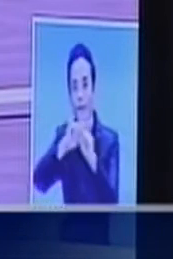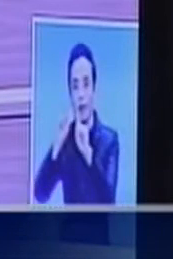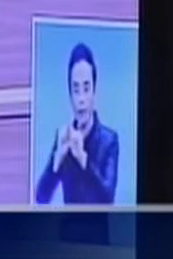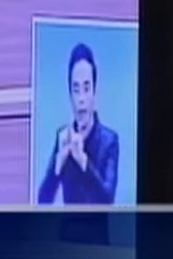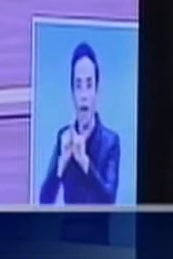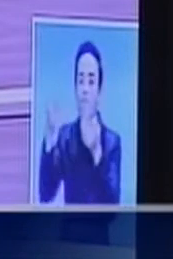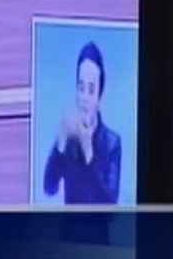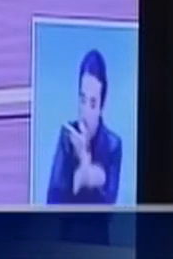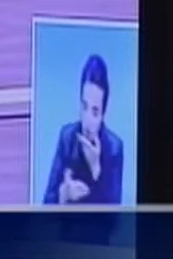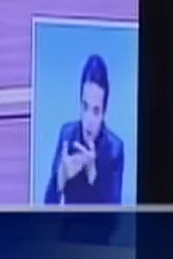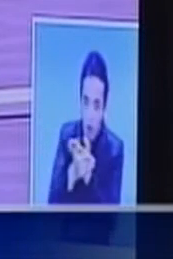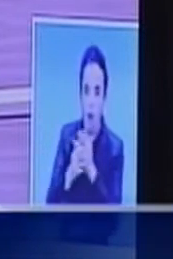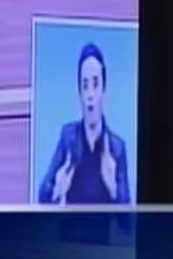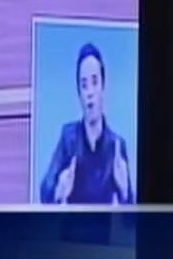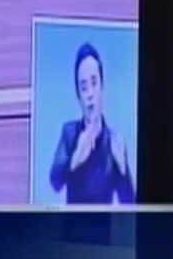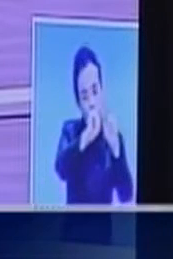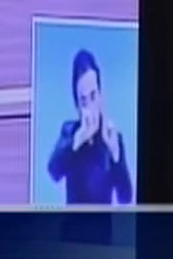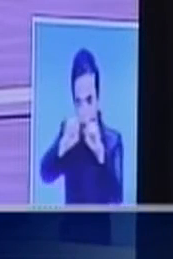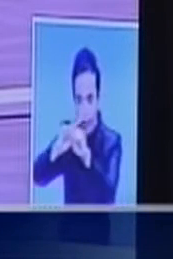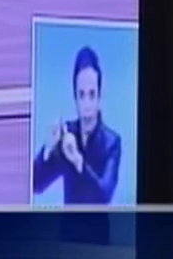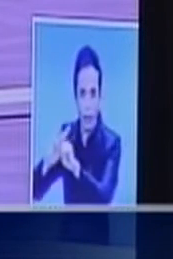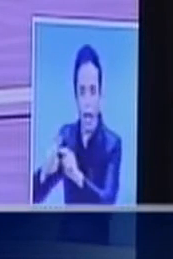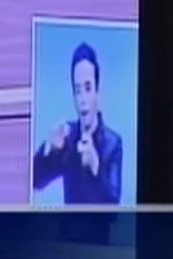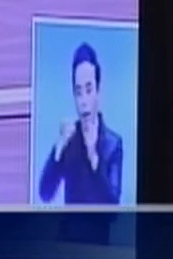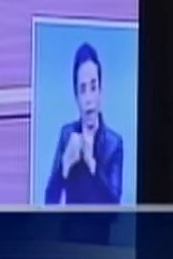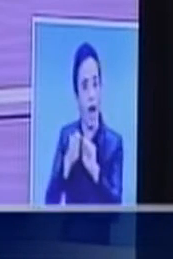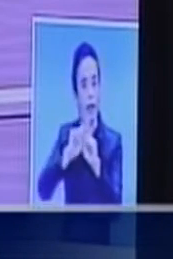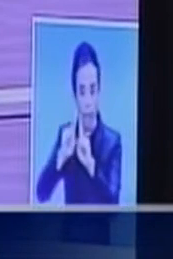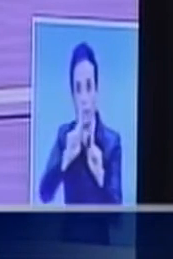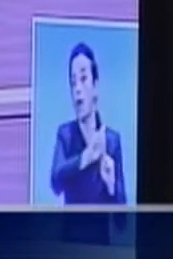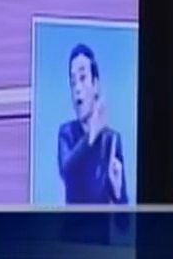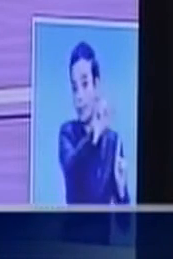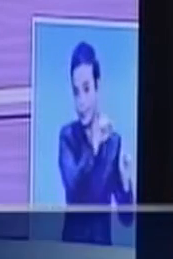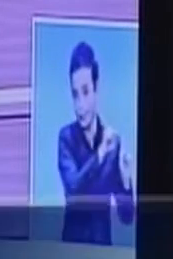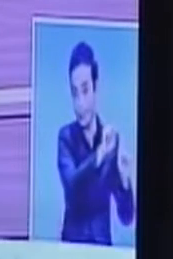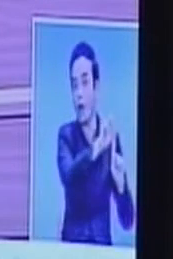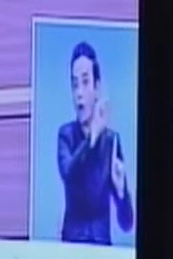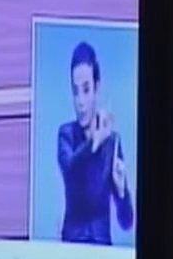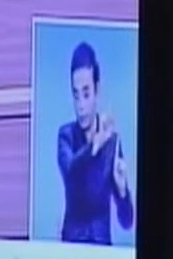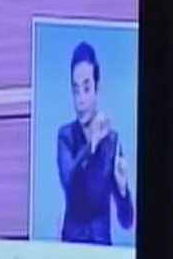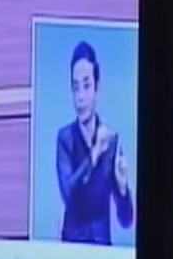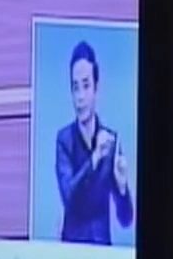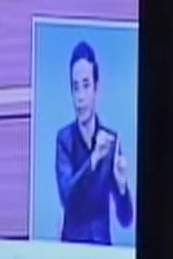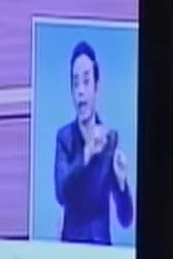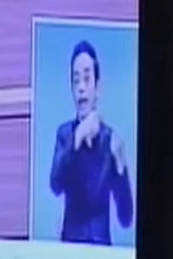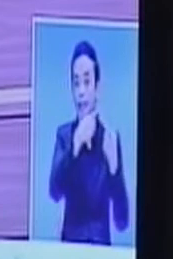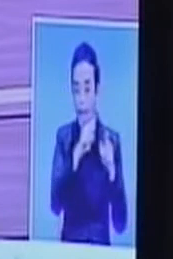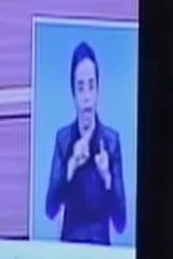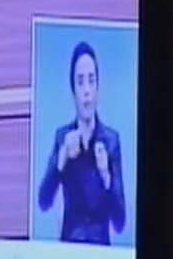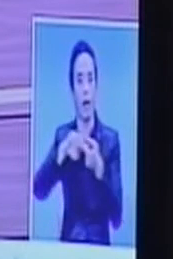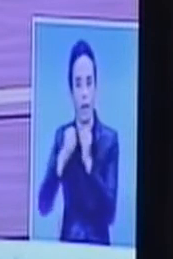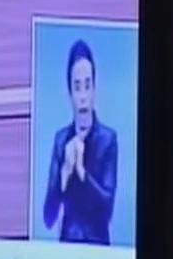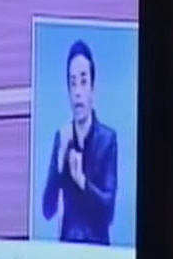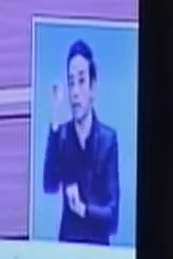ของกระทรวงกองกองอื่นๆด้วยอันนี้คือเป็นปัญหาข้อแรกที่ผมคิดว่าท่านต้องการความเป็นเอกภาพแต่มันไม่ได้เกิดความเป็นเอกภา